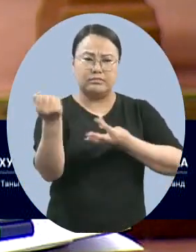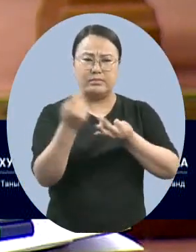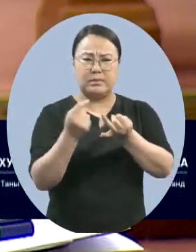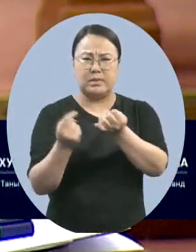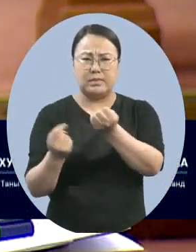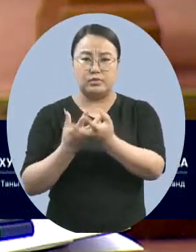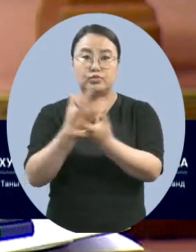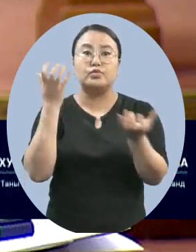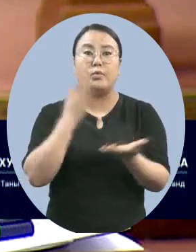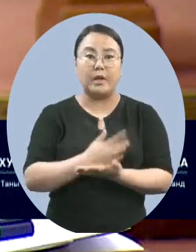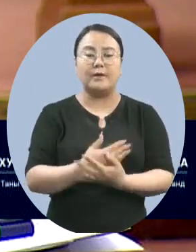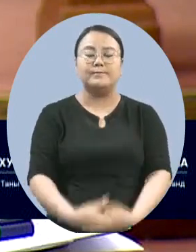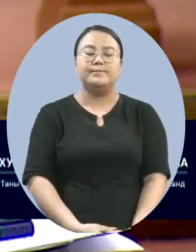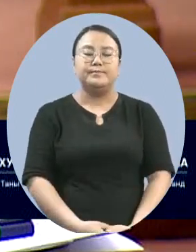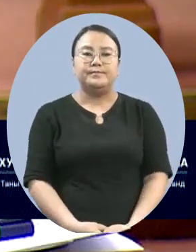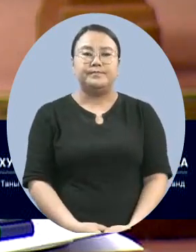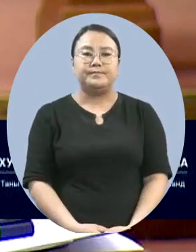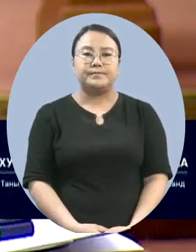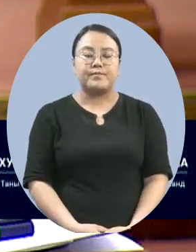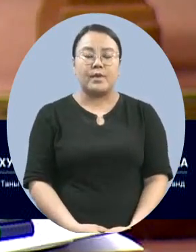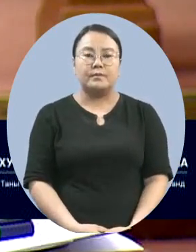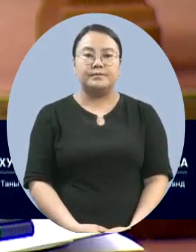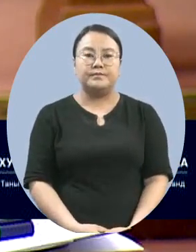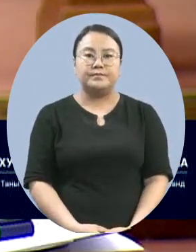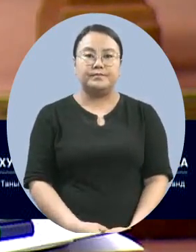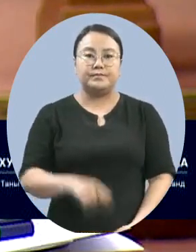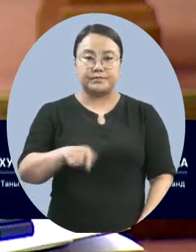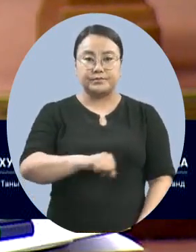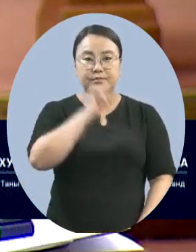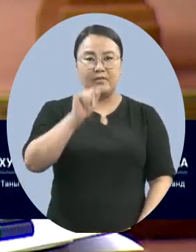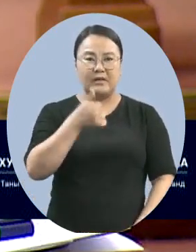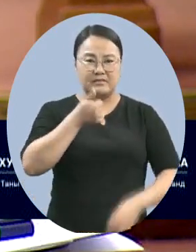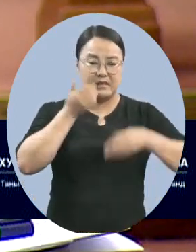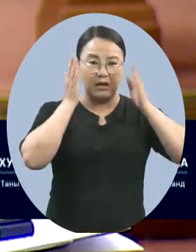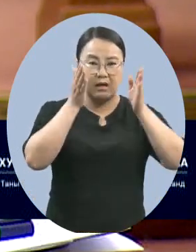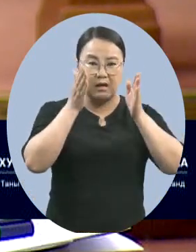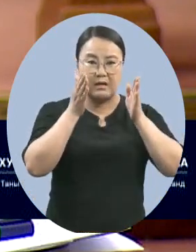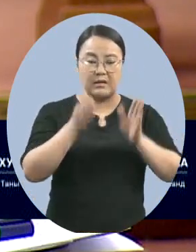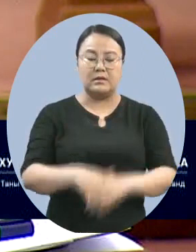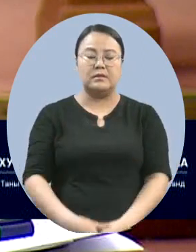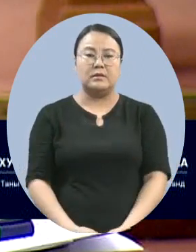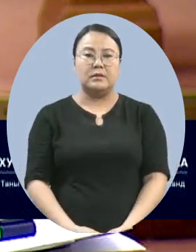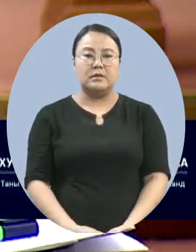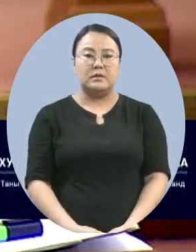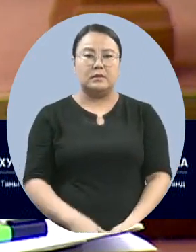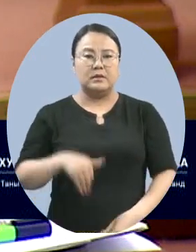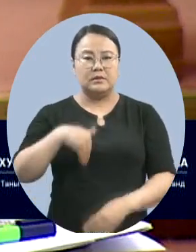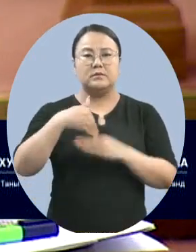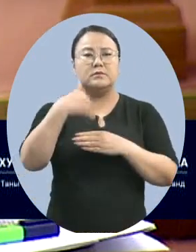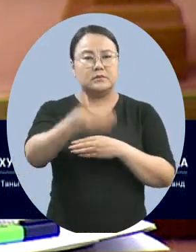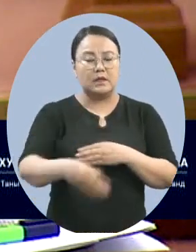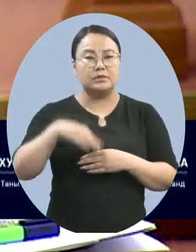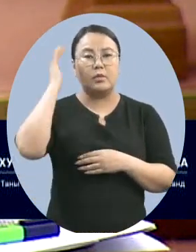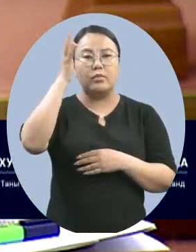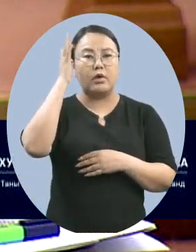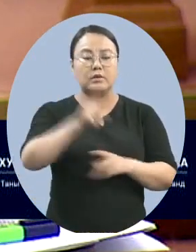байдаг. Тэгэхээр бидний хувьд энэ асуудлууд дээр бас онцгой анхаарч за тодорхой хэмжээнд цаашдаа бодлогын хэмжээнд бол